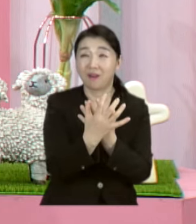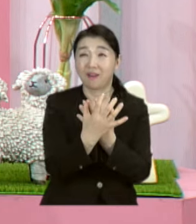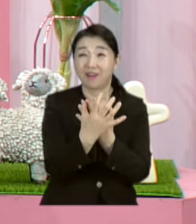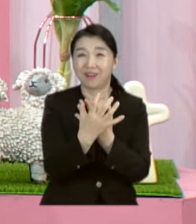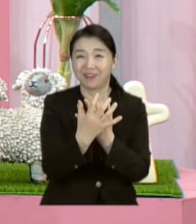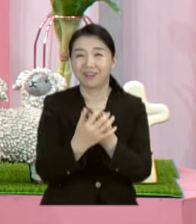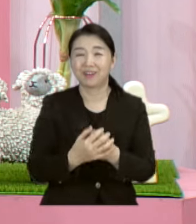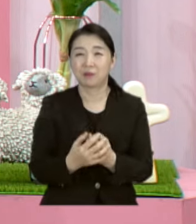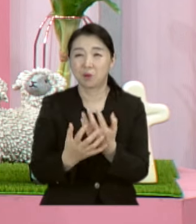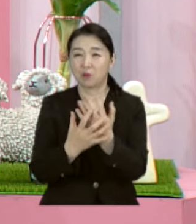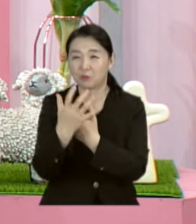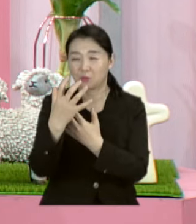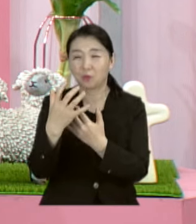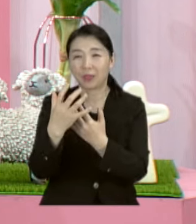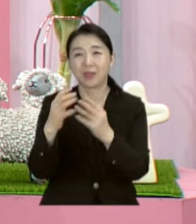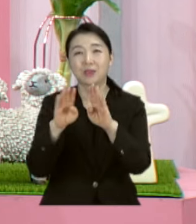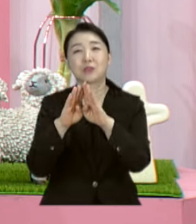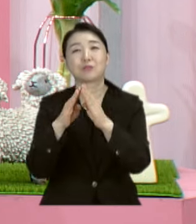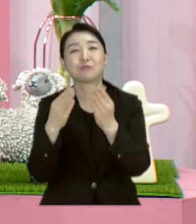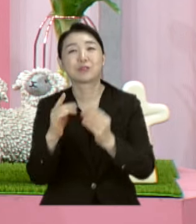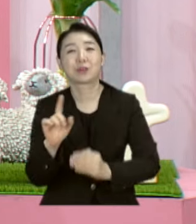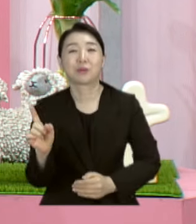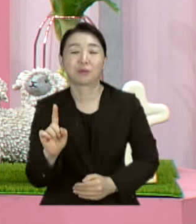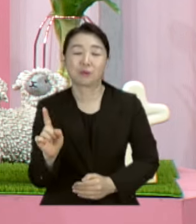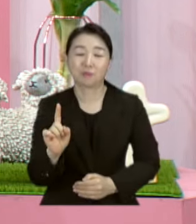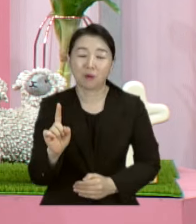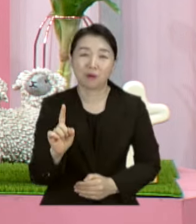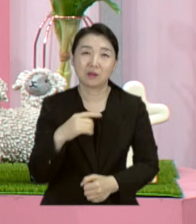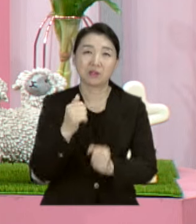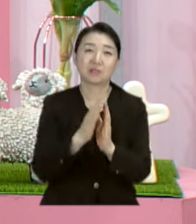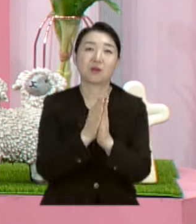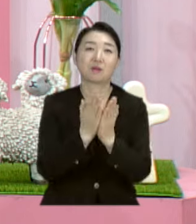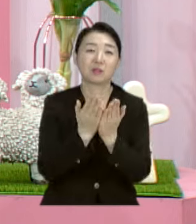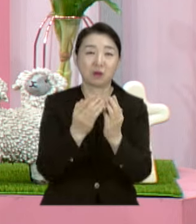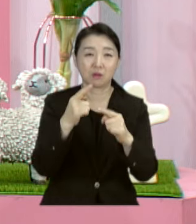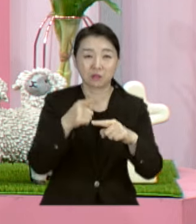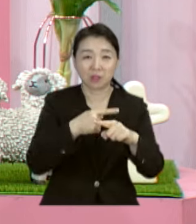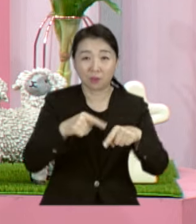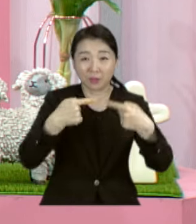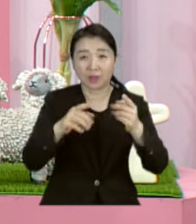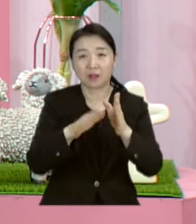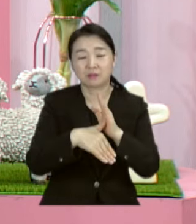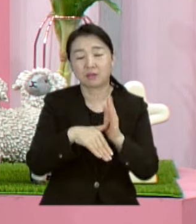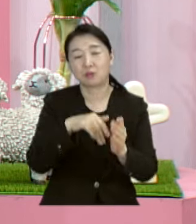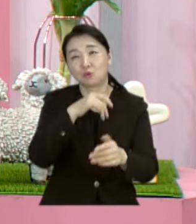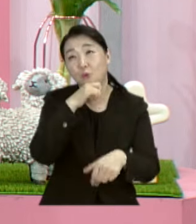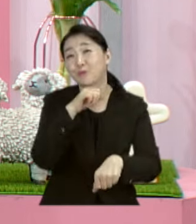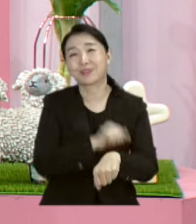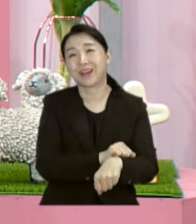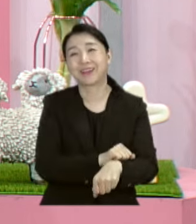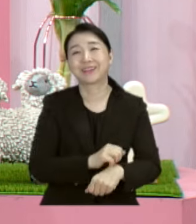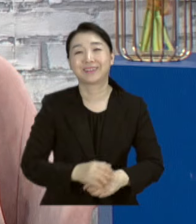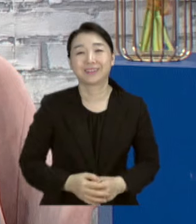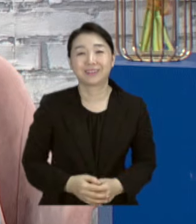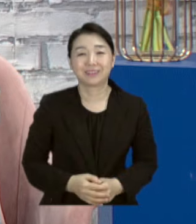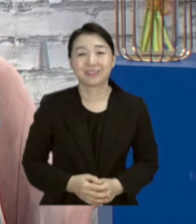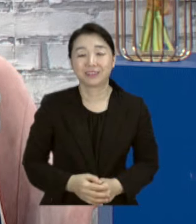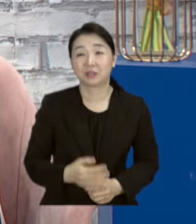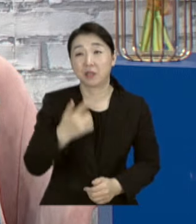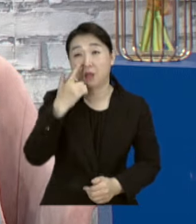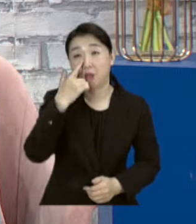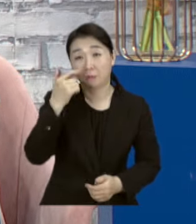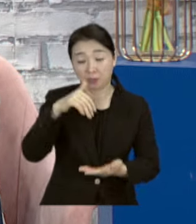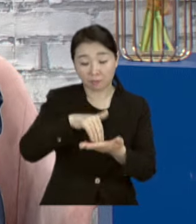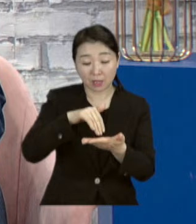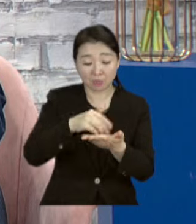그 개척교회였지만은 하나님의 은혜로 이제 성적은 좋았죠. 그런데 아~ 예. 아버님이 어렸을 때 이렇게 반성문을